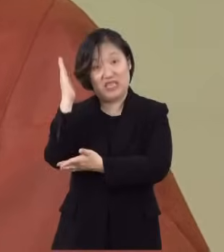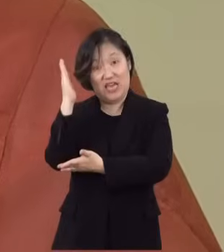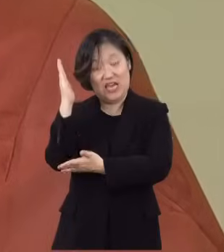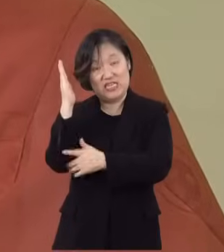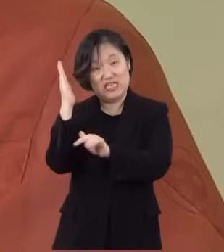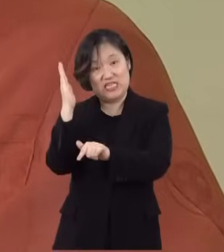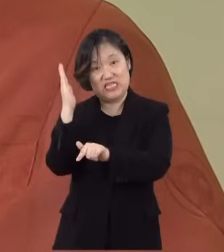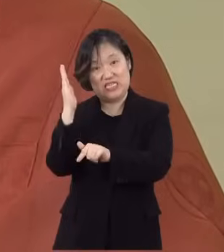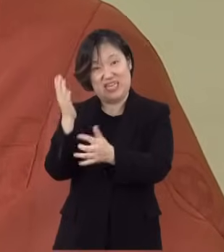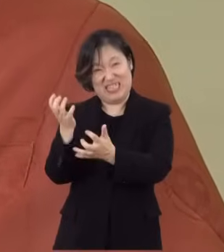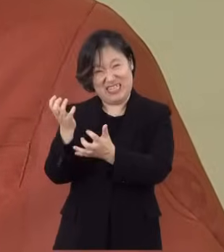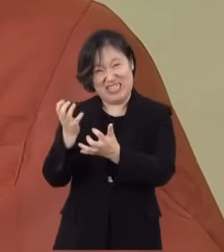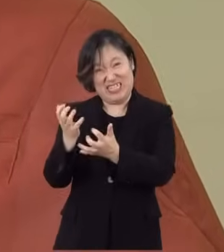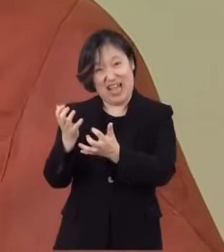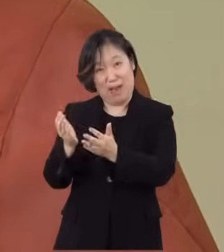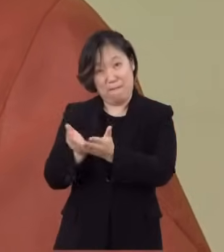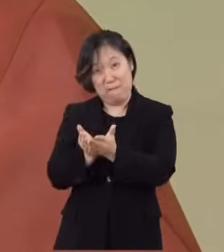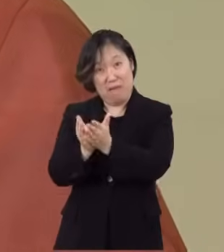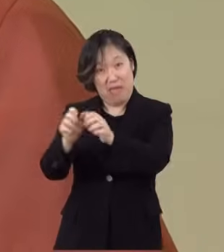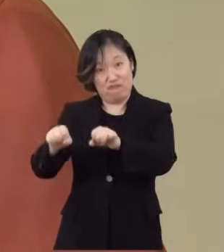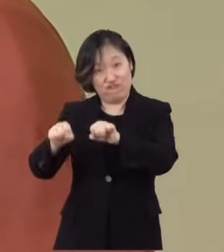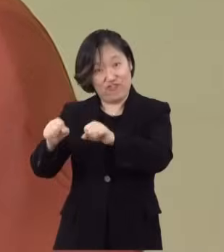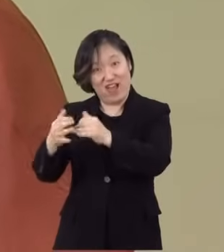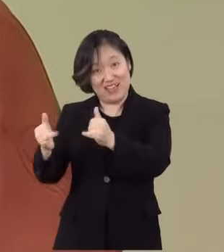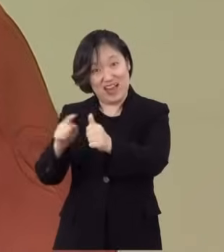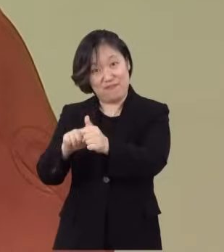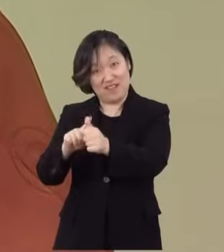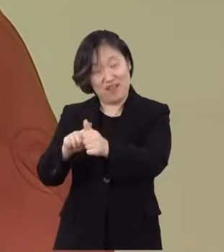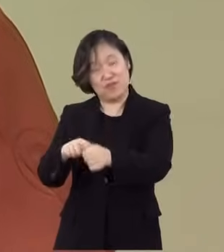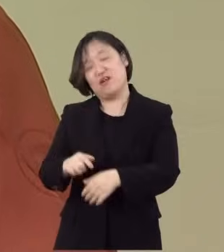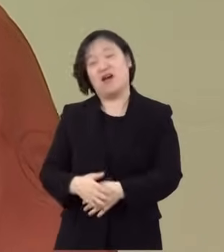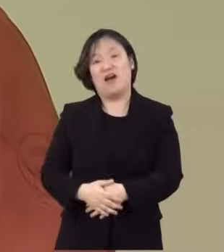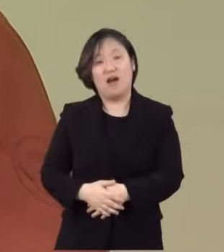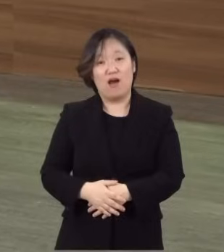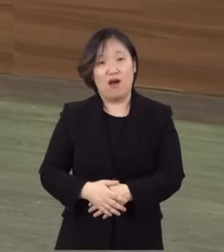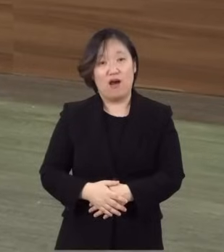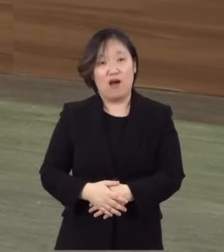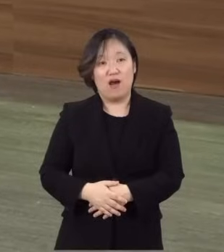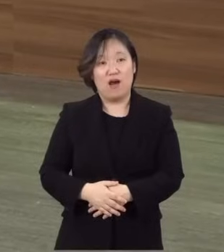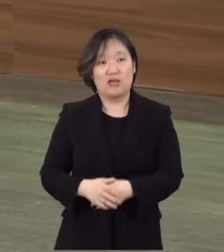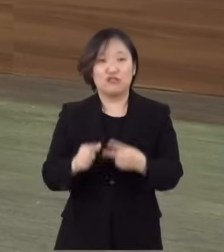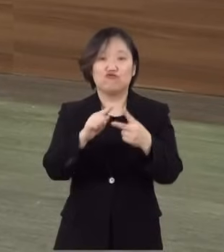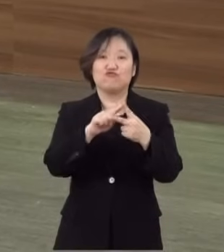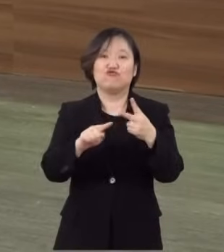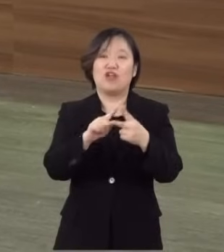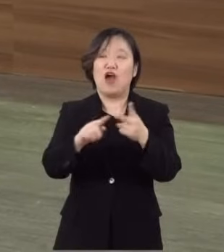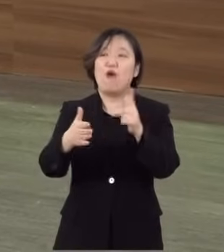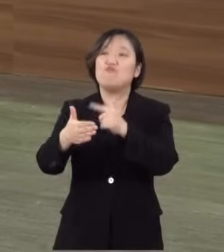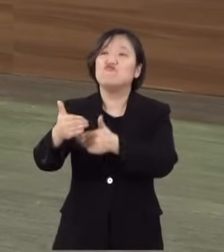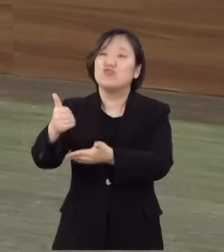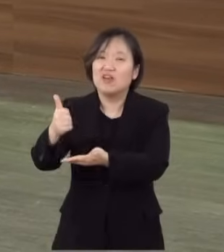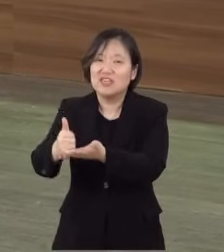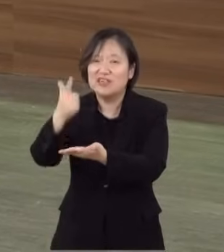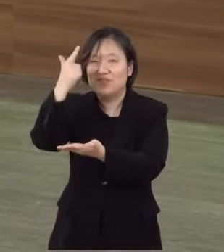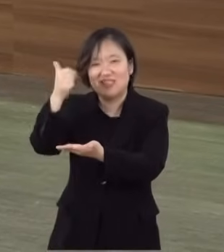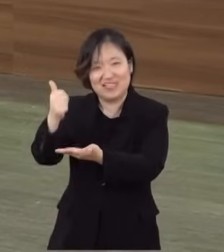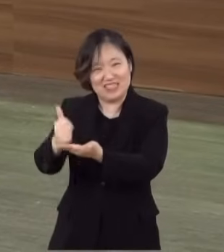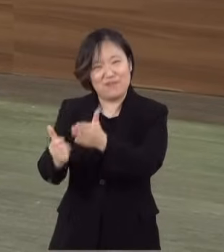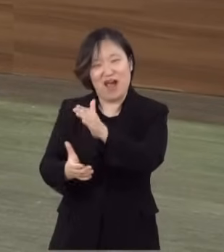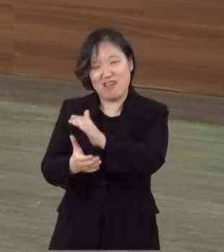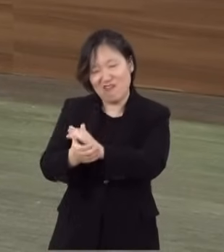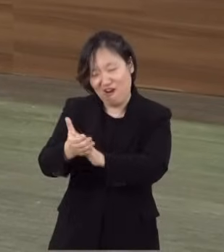이야기의 주인공이었던이인 했 사공도 부처님과 스님들께